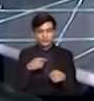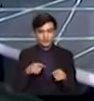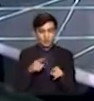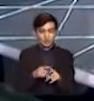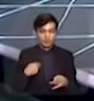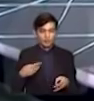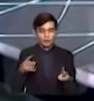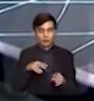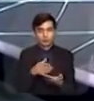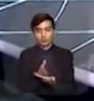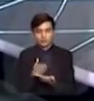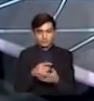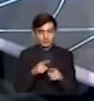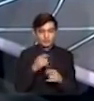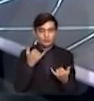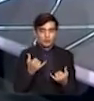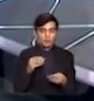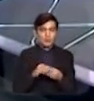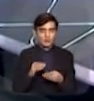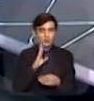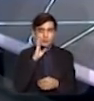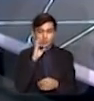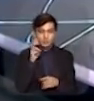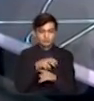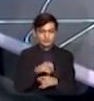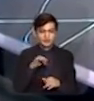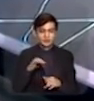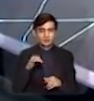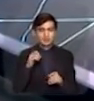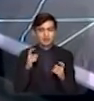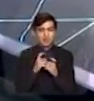деген бүгін олар тағы да таң атпай шу шығарды.